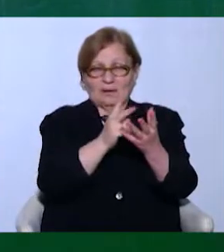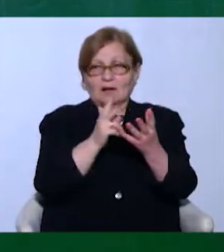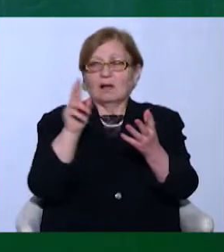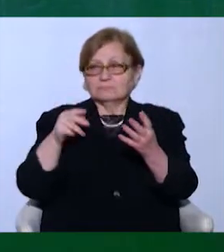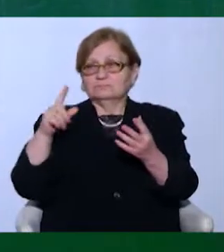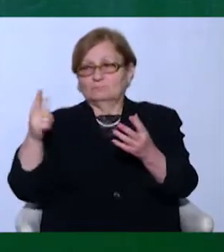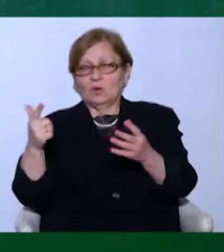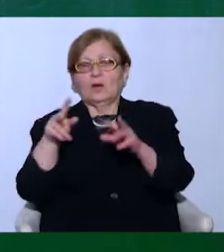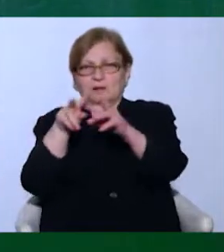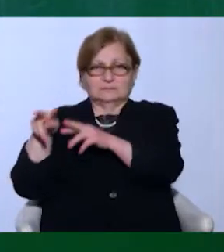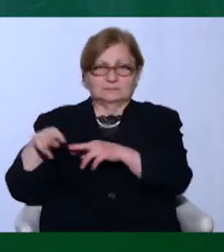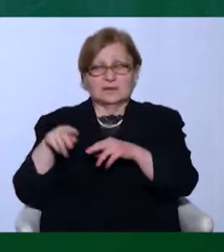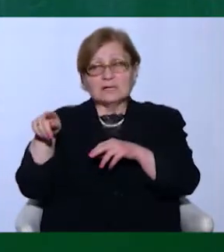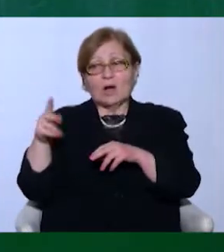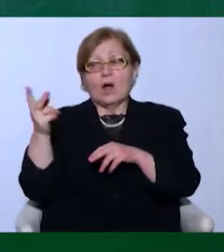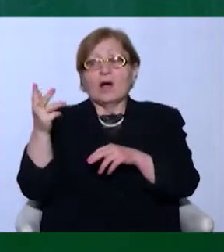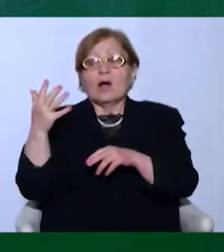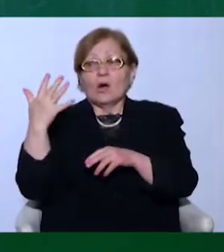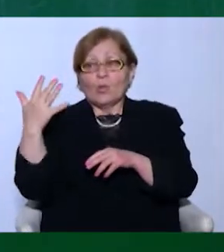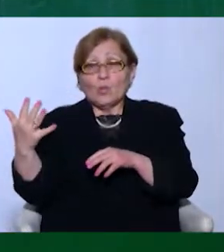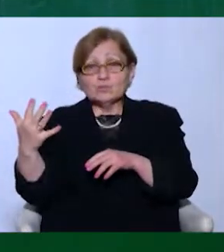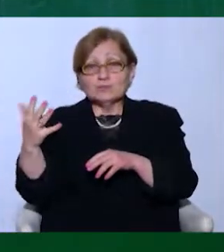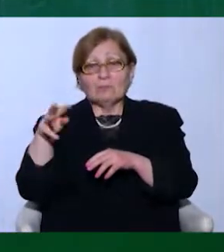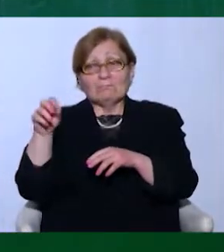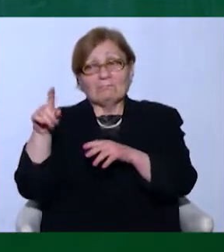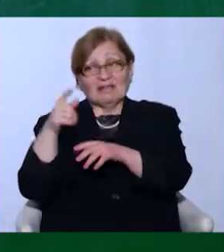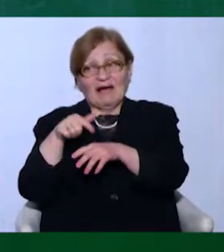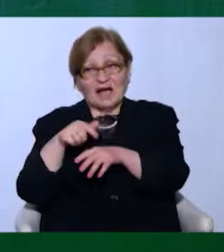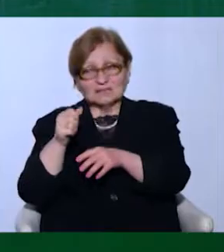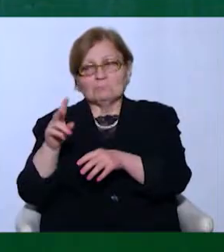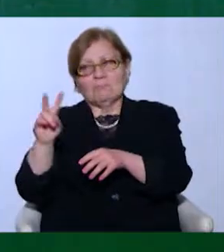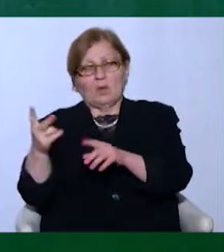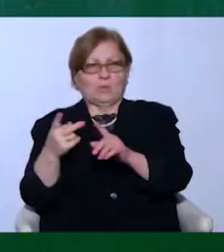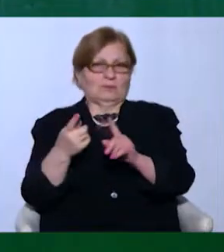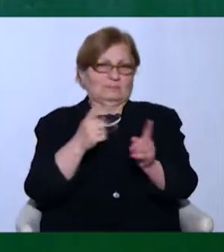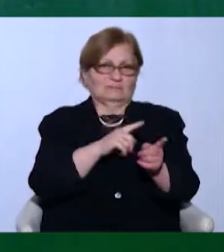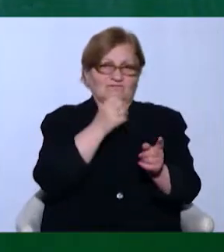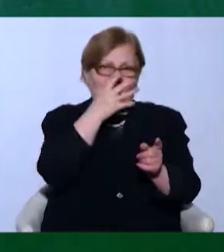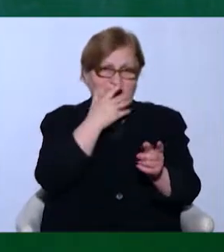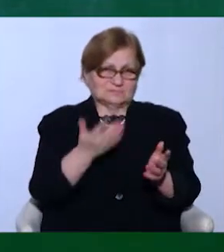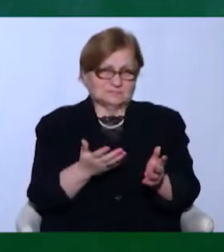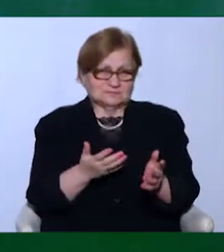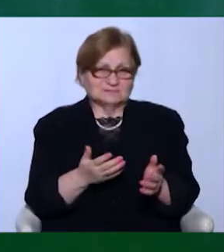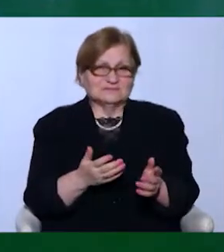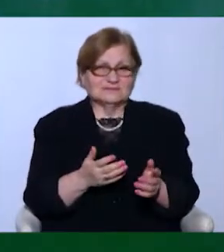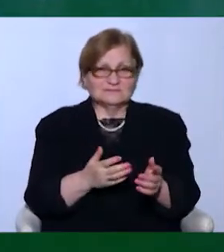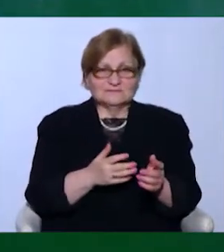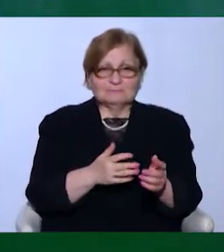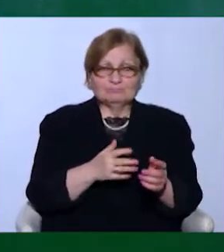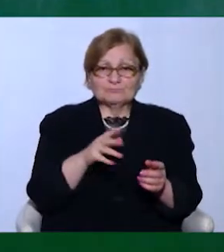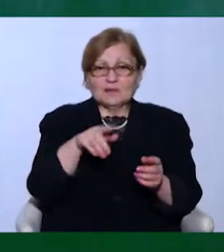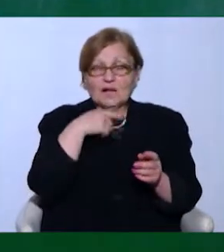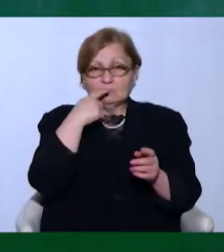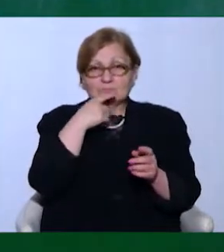ეხლა პირობა რა არის უყურეთ ჩემი, უნდა გააკეთოს თაიგულები ერთი პირობა ის არის რომ ყველგან უნდა იყოს